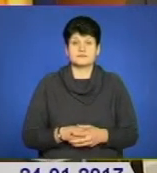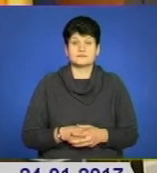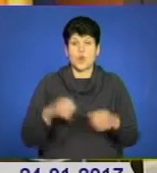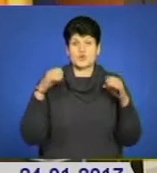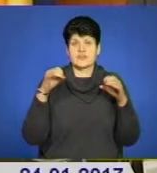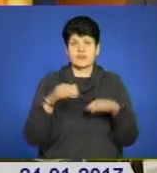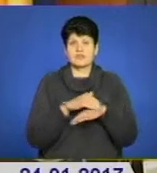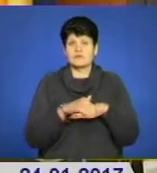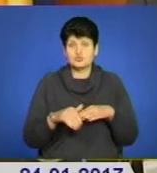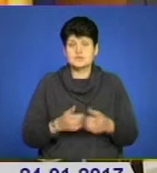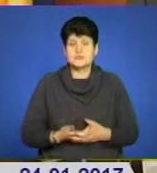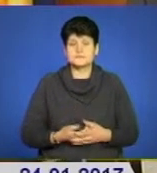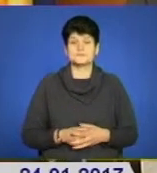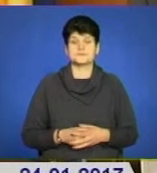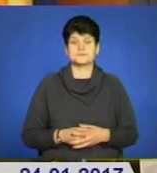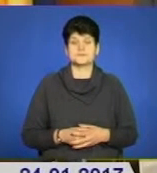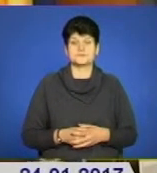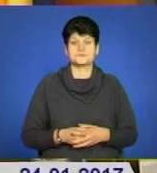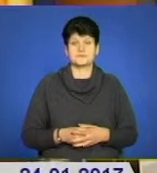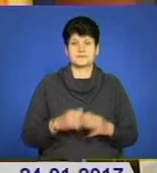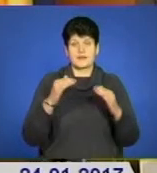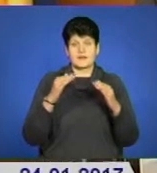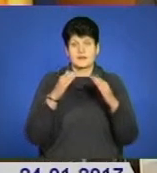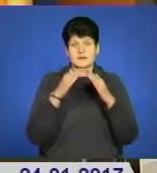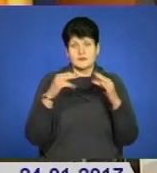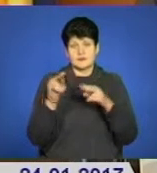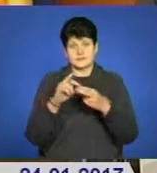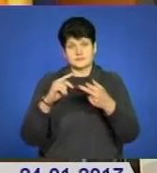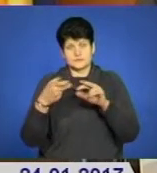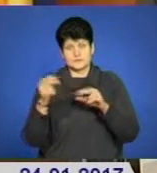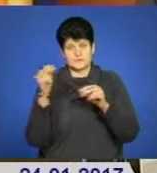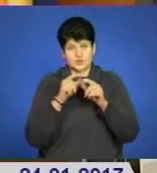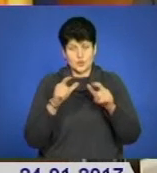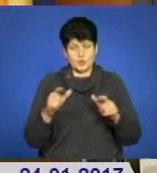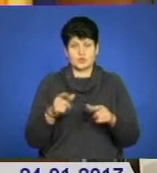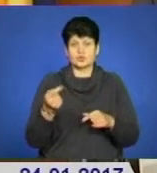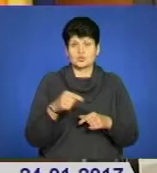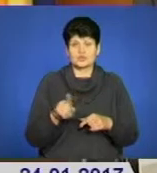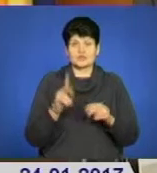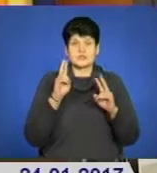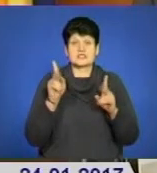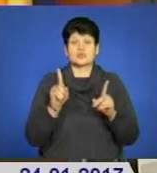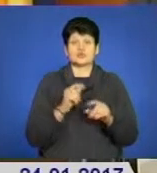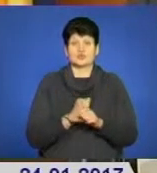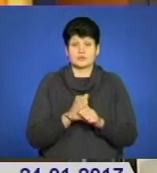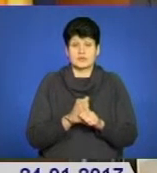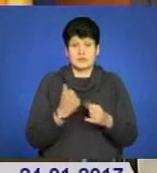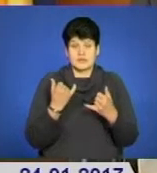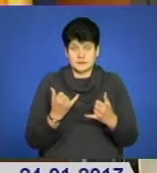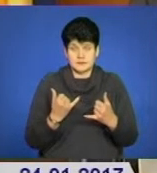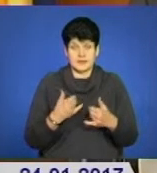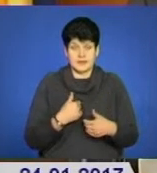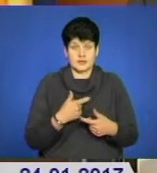освітлювати вулиць, міняти дахи в школах. Тому що не знали, що робити. А тепер я